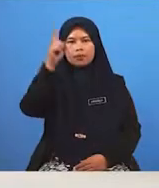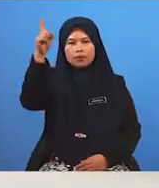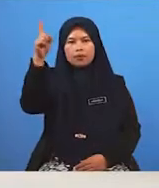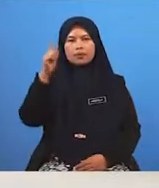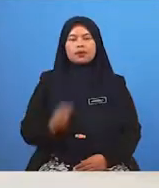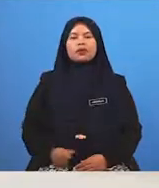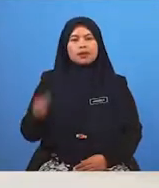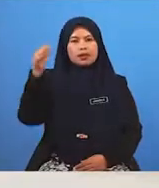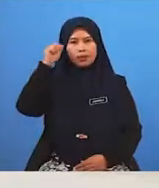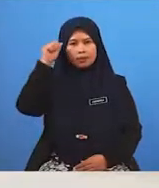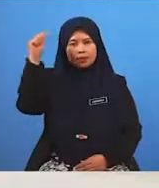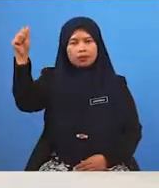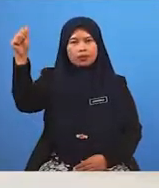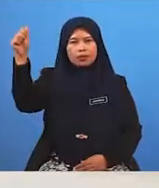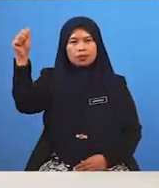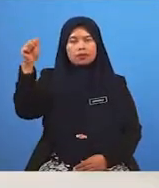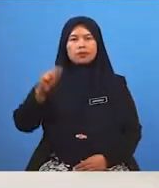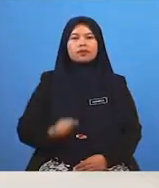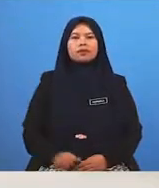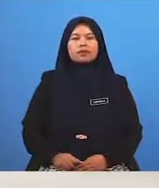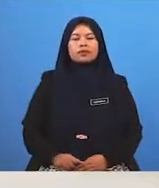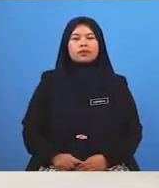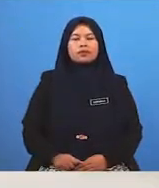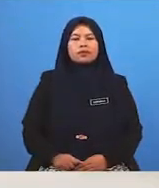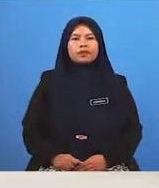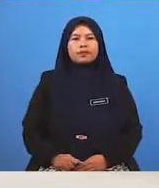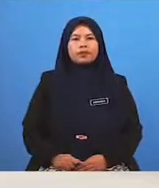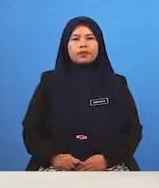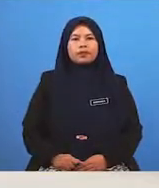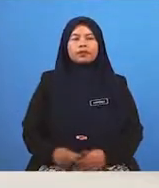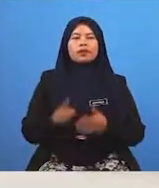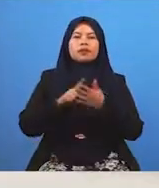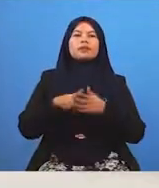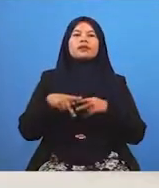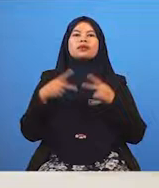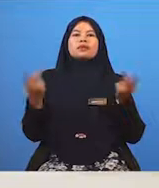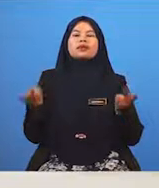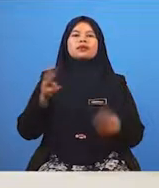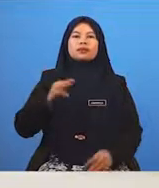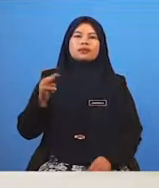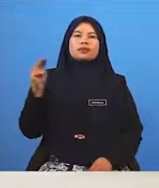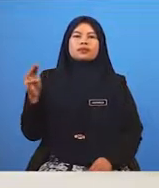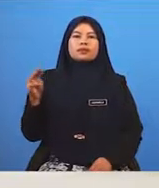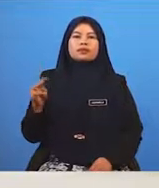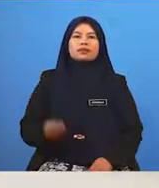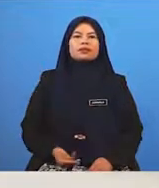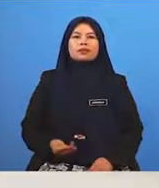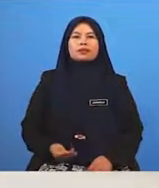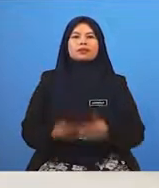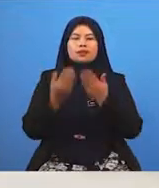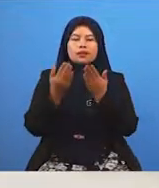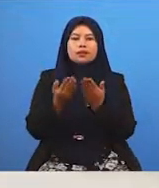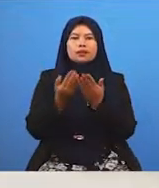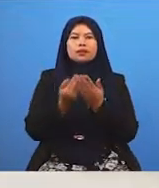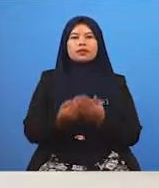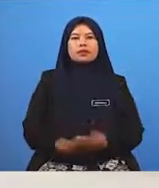Bismillahirrahmanirrahim. Assalamualaikum warahmatullahi wabarakatuh. Apa khabar semua murid-murid? Alhamdulillah, bersua